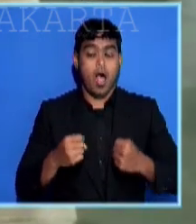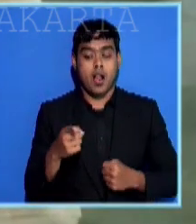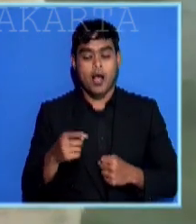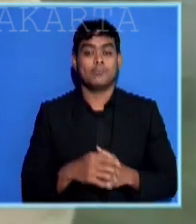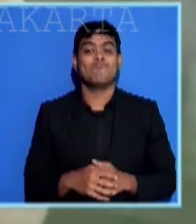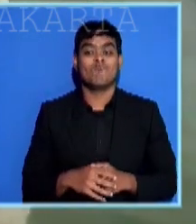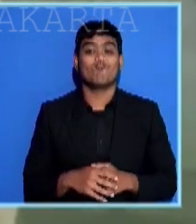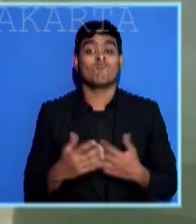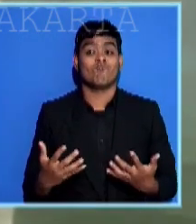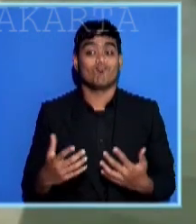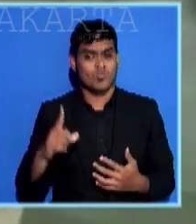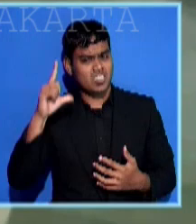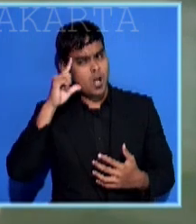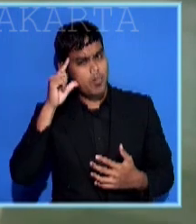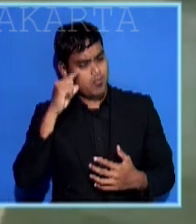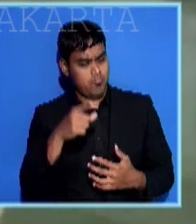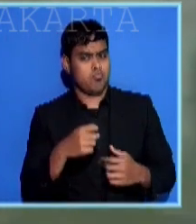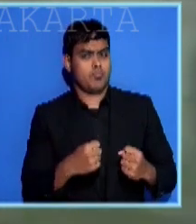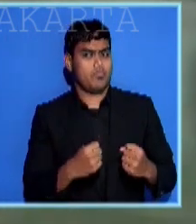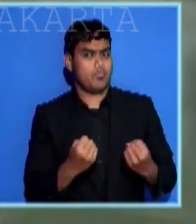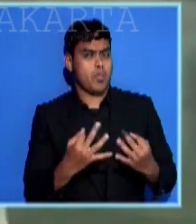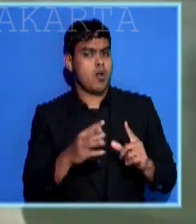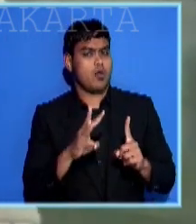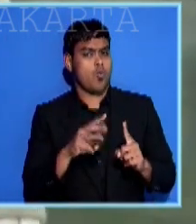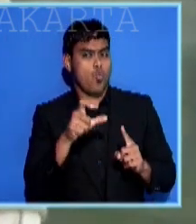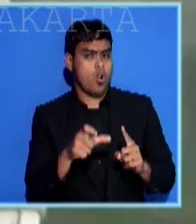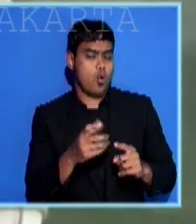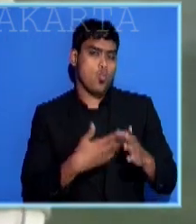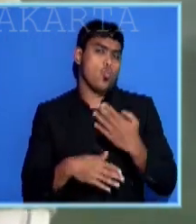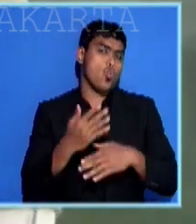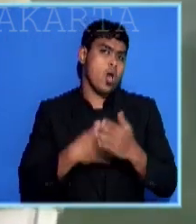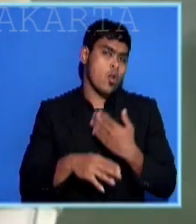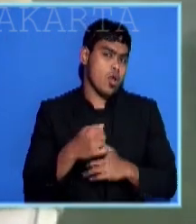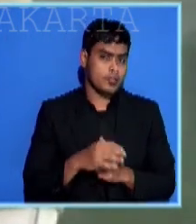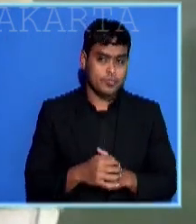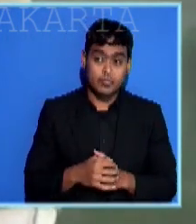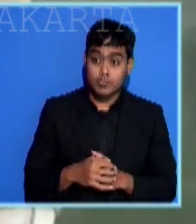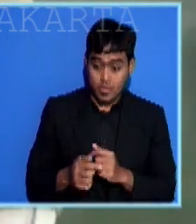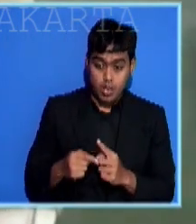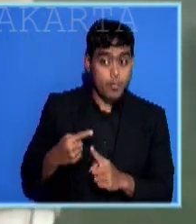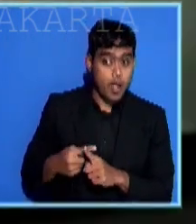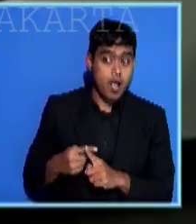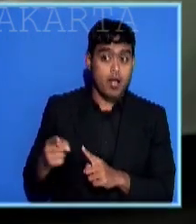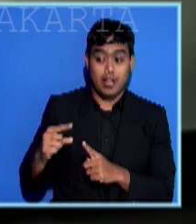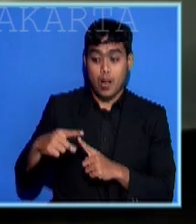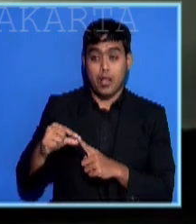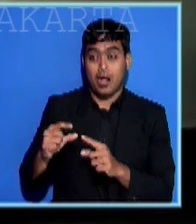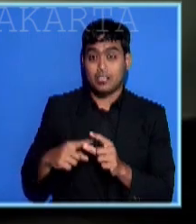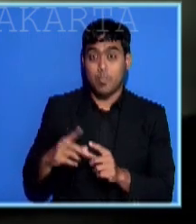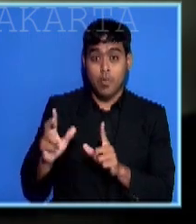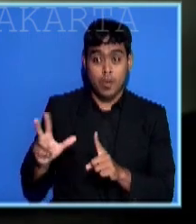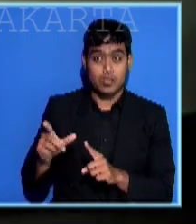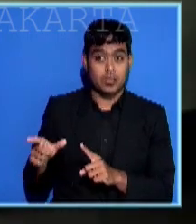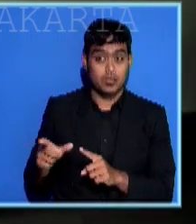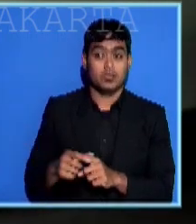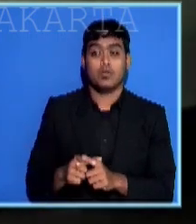mencapai 13 TPS yang harus dilakukan PSU ataupun PSL dan penambahan terakhir terjadi pada pada TPS 18 Sido Agung